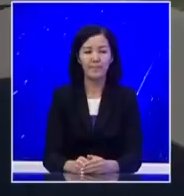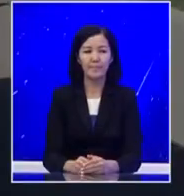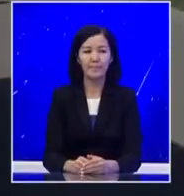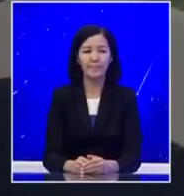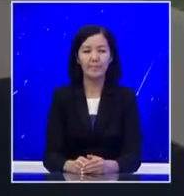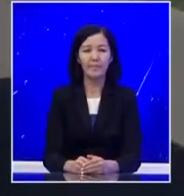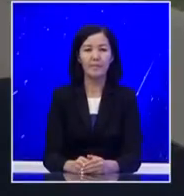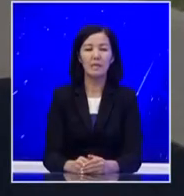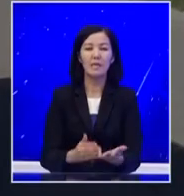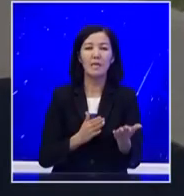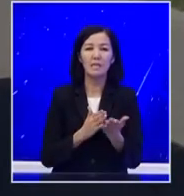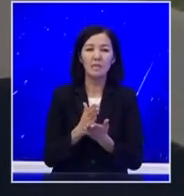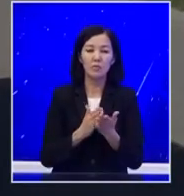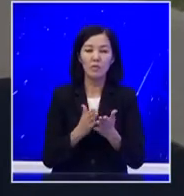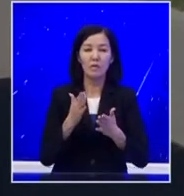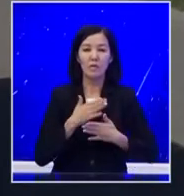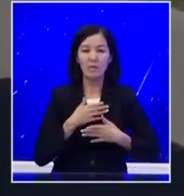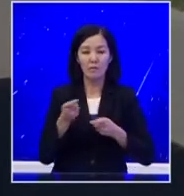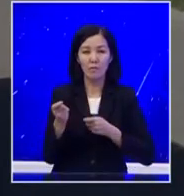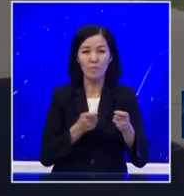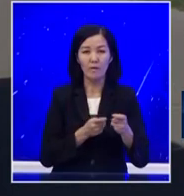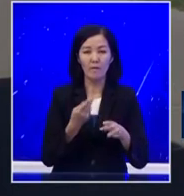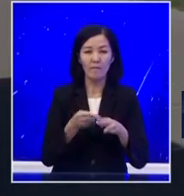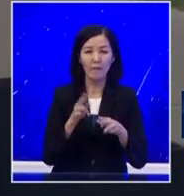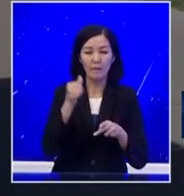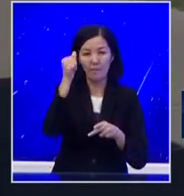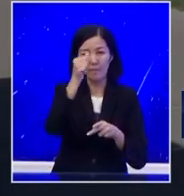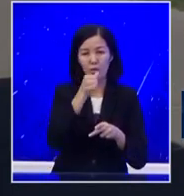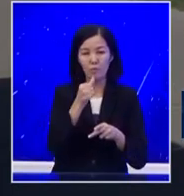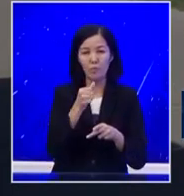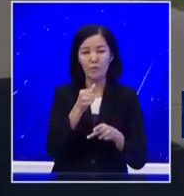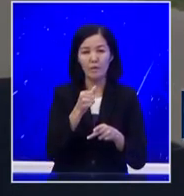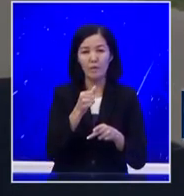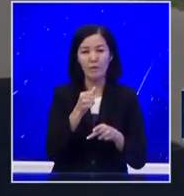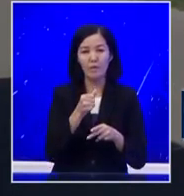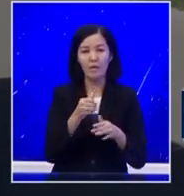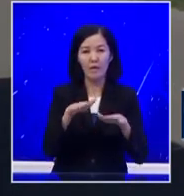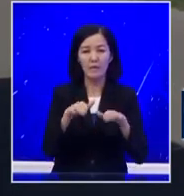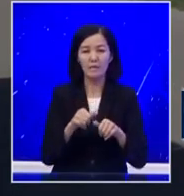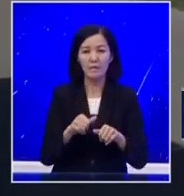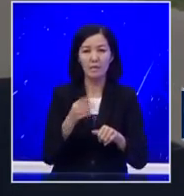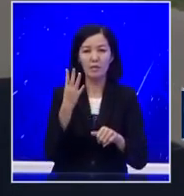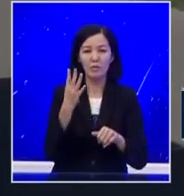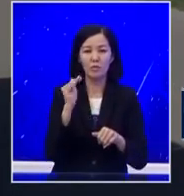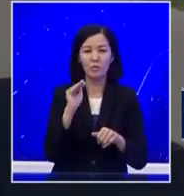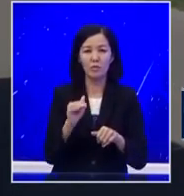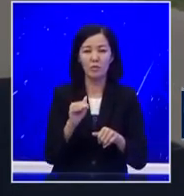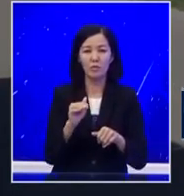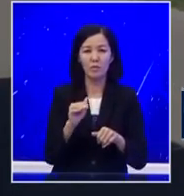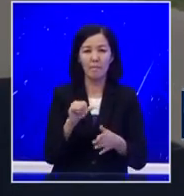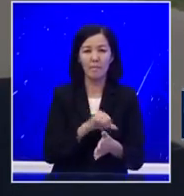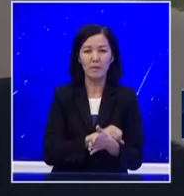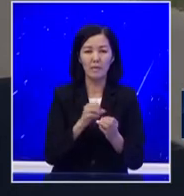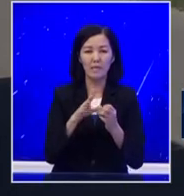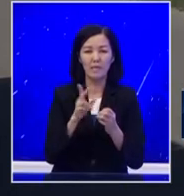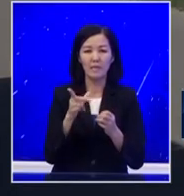сотрудниками нашего управления в период текущего года из незаконного оборота уже изъято около 4 тонн марихуаны 13